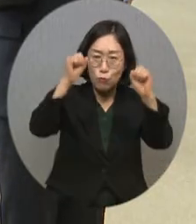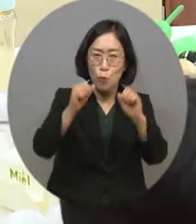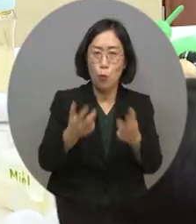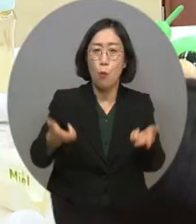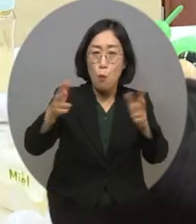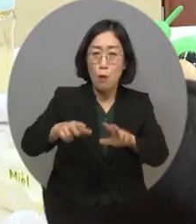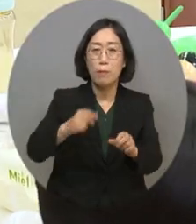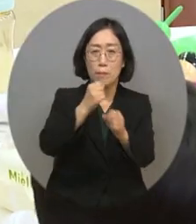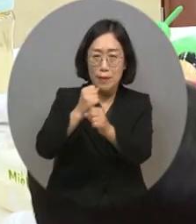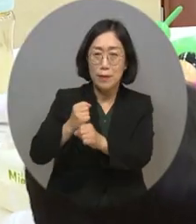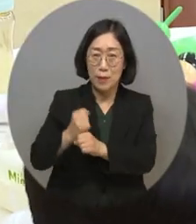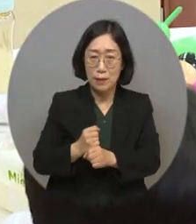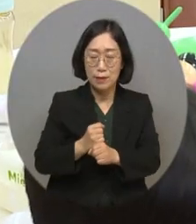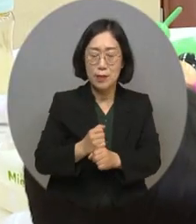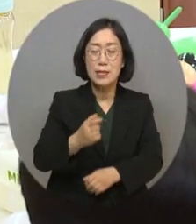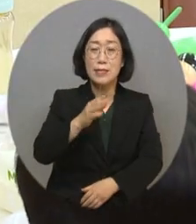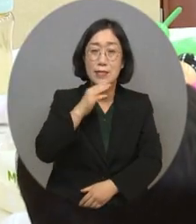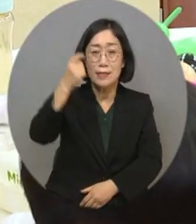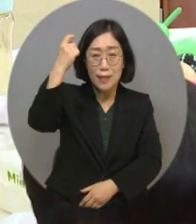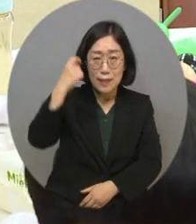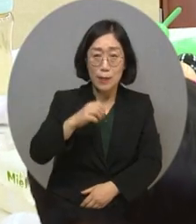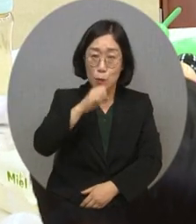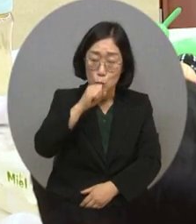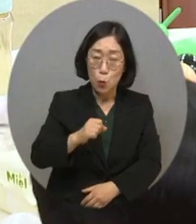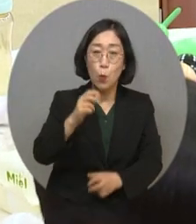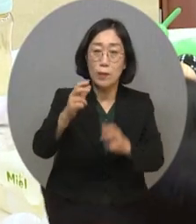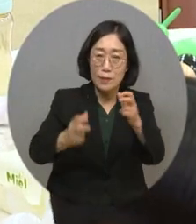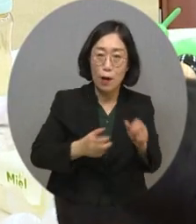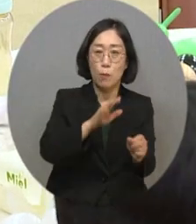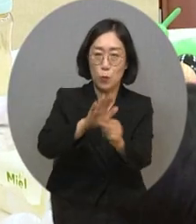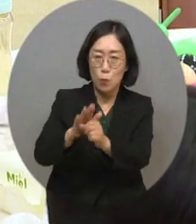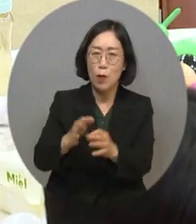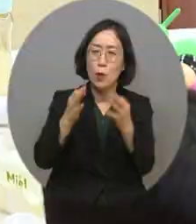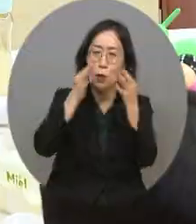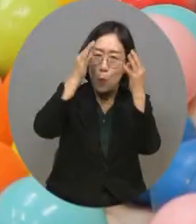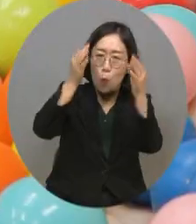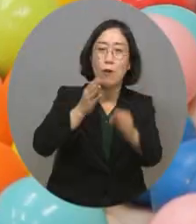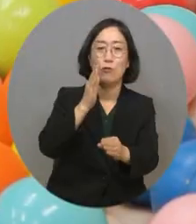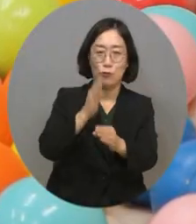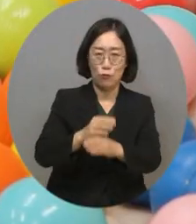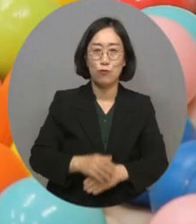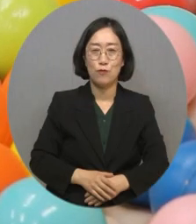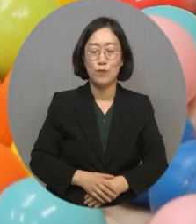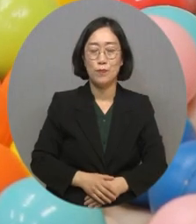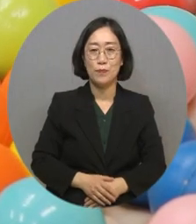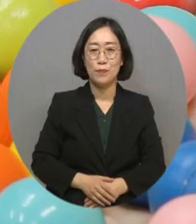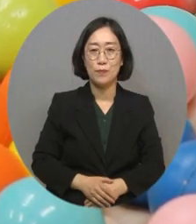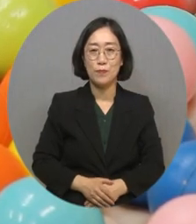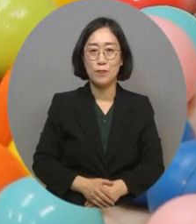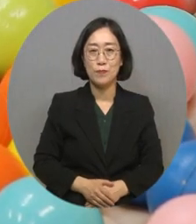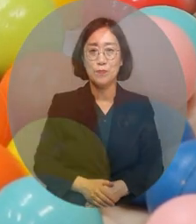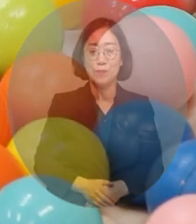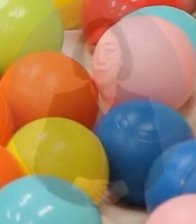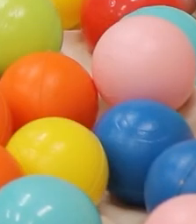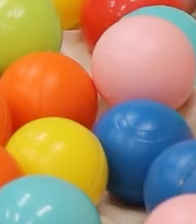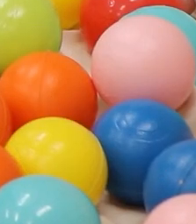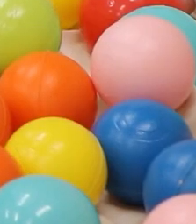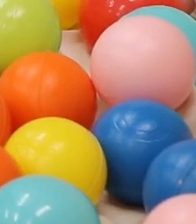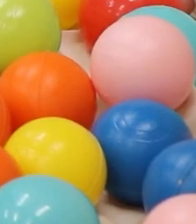등 시민이 체감할 수 있는 사업도 함께 추진하고 있습니다. 복지TV 뉴스